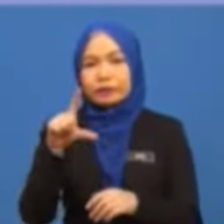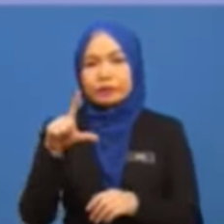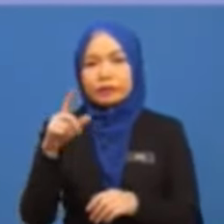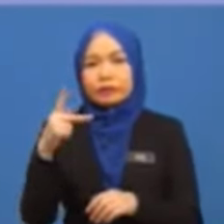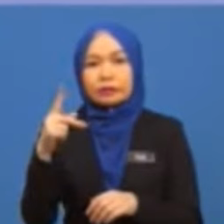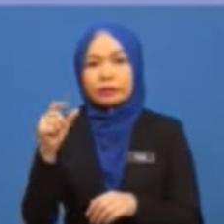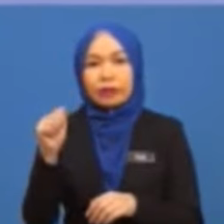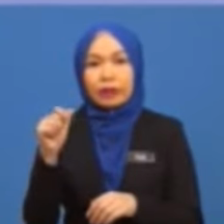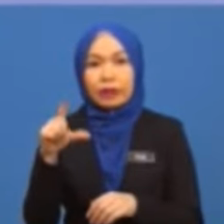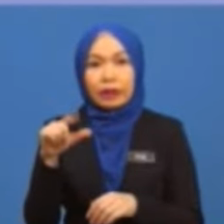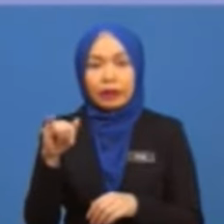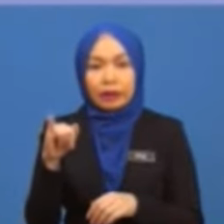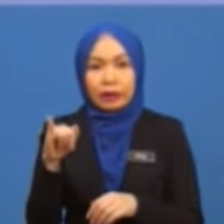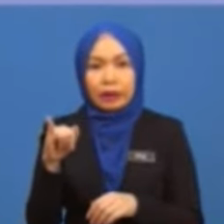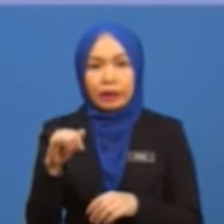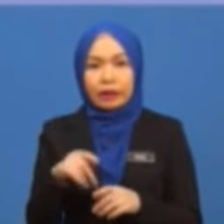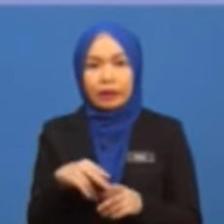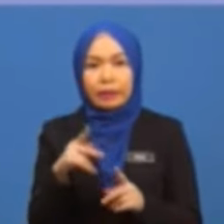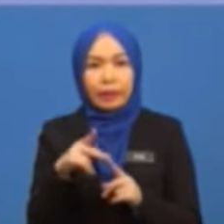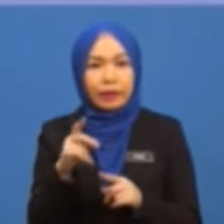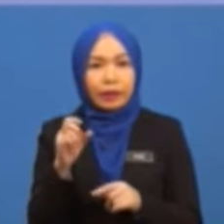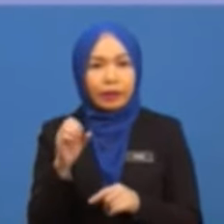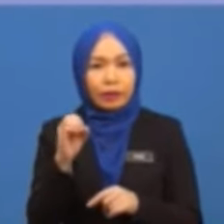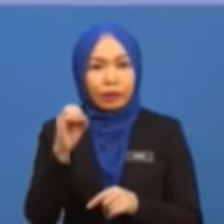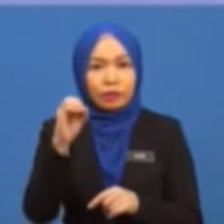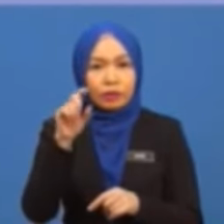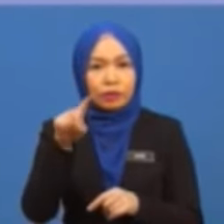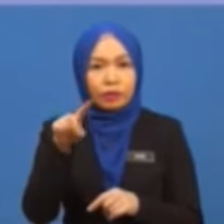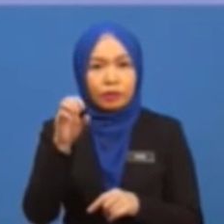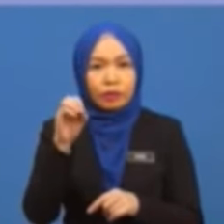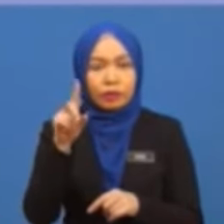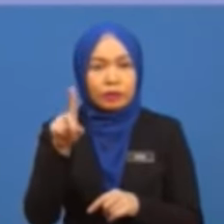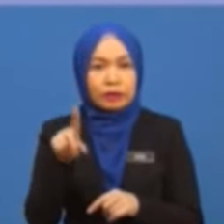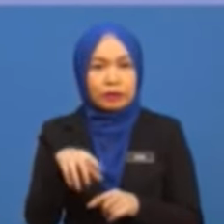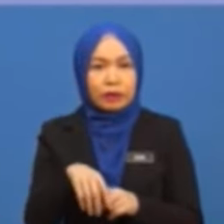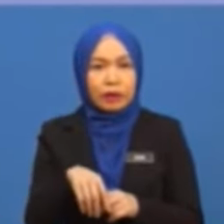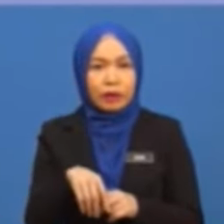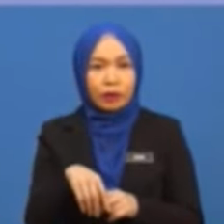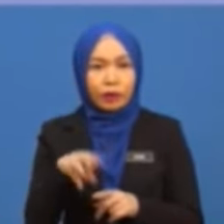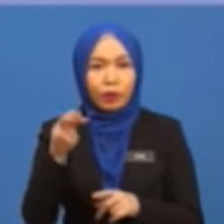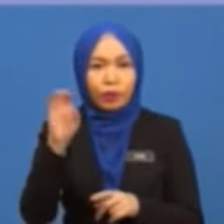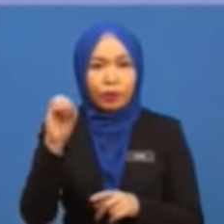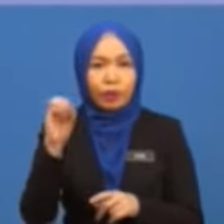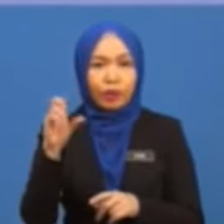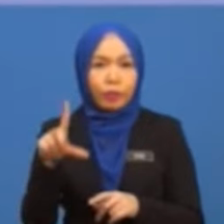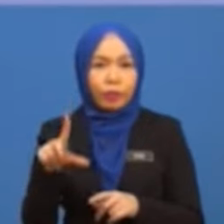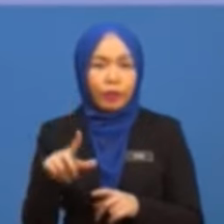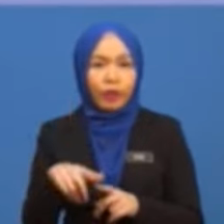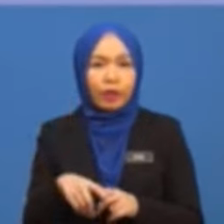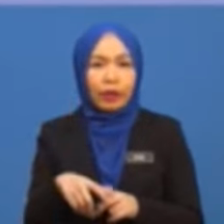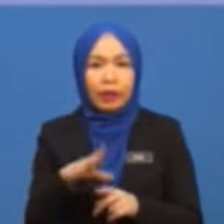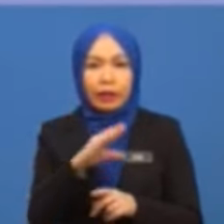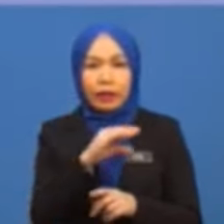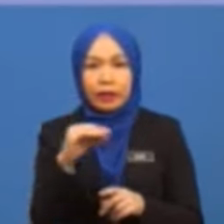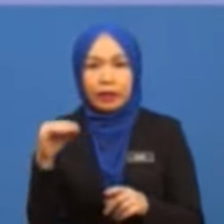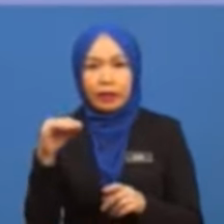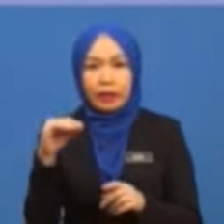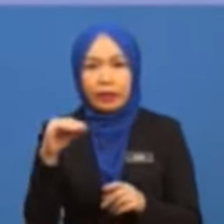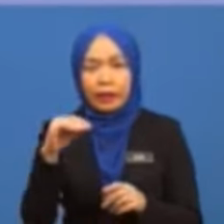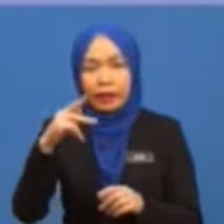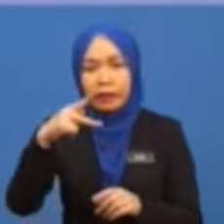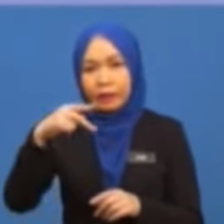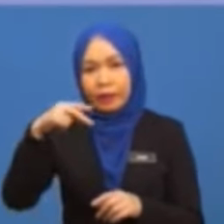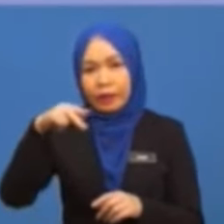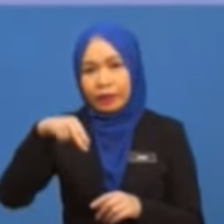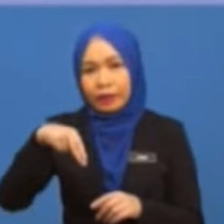per desiliter padu kepada 0.1 mol per desiliter padu, nilai pH meningkat daripada